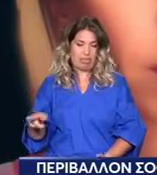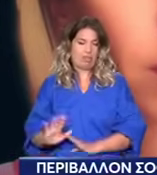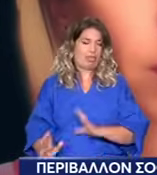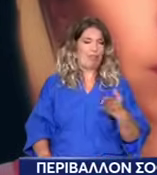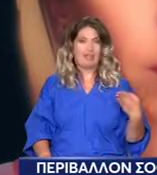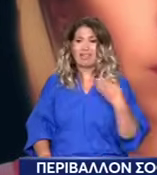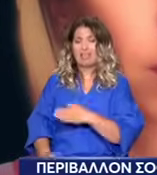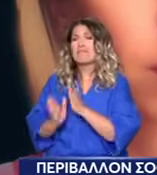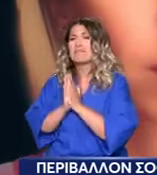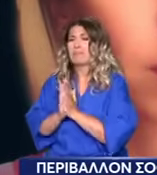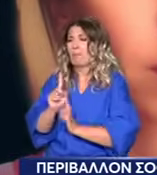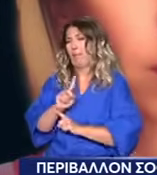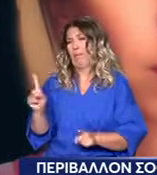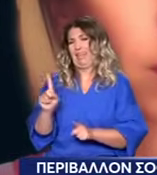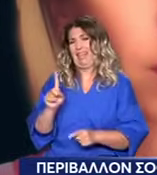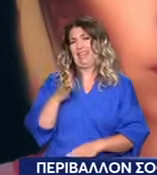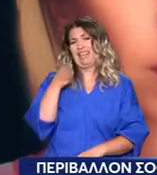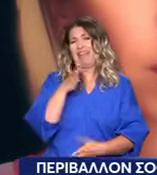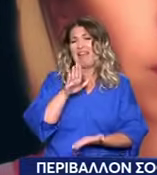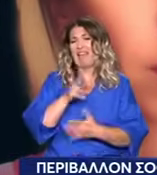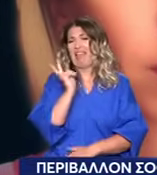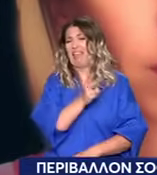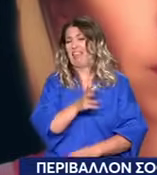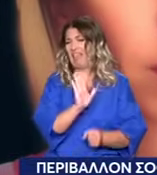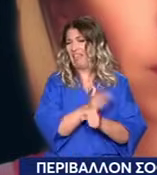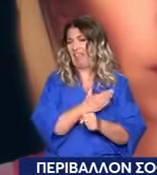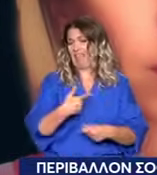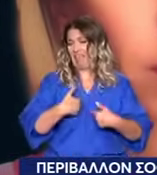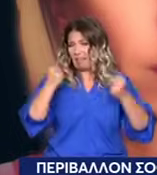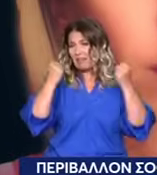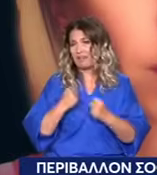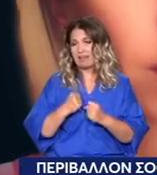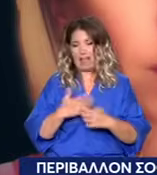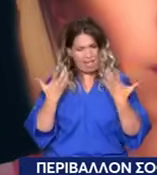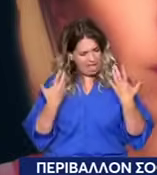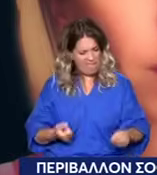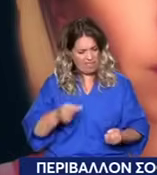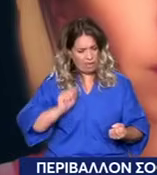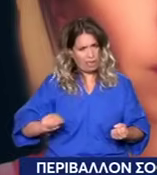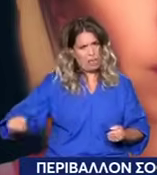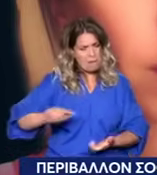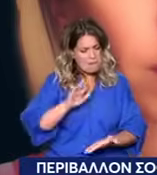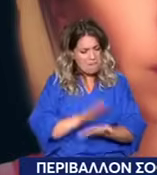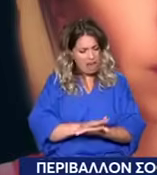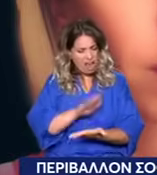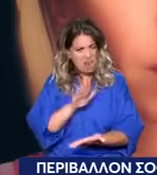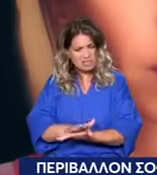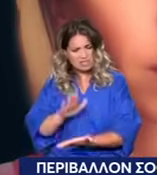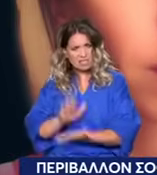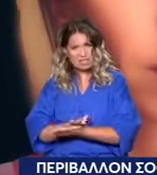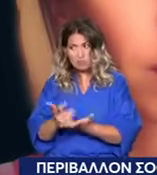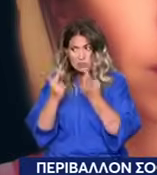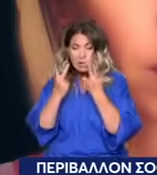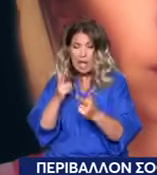και της έλεγε «Μην καταθέσετε, κυρία Σοφία, θα τον καταστρέψετε». Υπάρχουν και μάρτυρες που ήρθαν την ώρα που τα έλεγε αυτά και τον